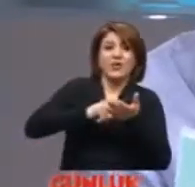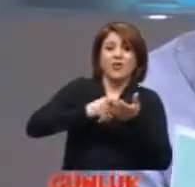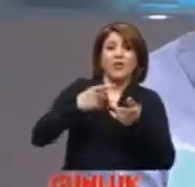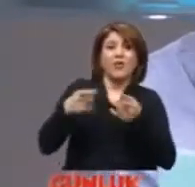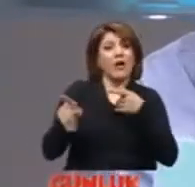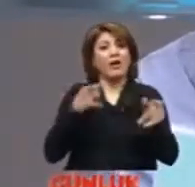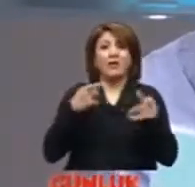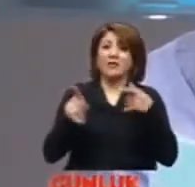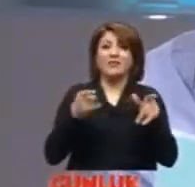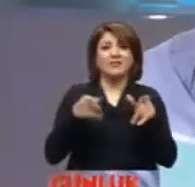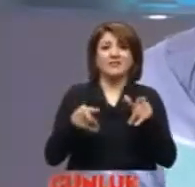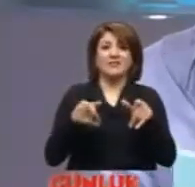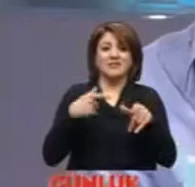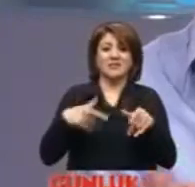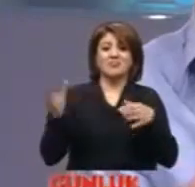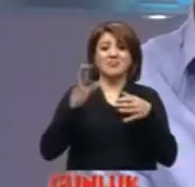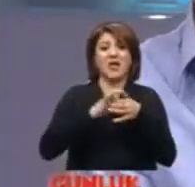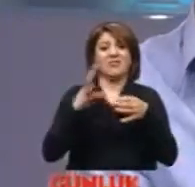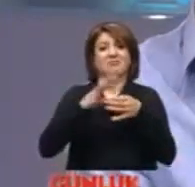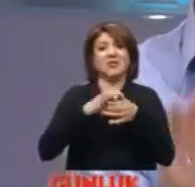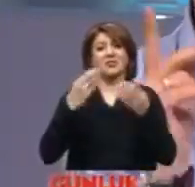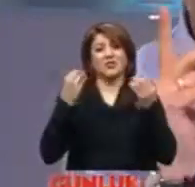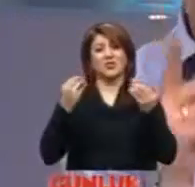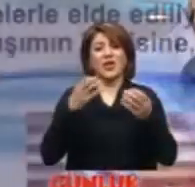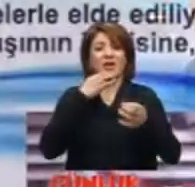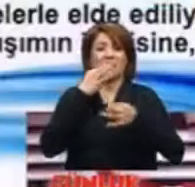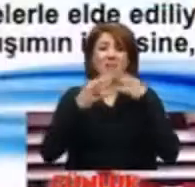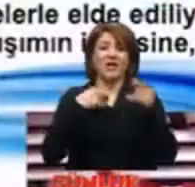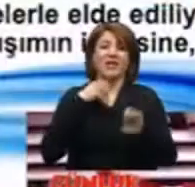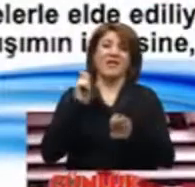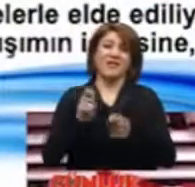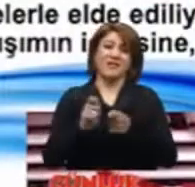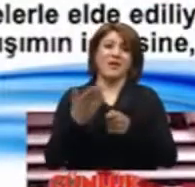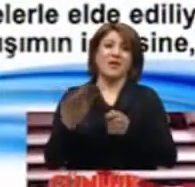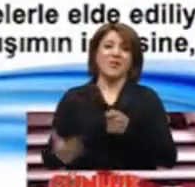dönüşen. Onu bilmiyoruz. Ne güzel bağlamışsın haberleri birbirine. Ya onu Burak